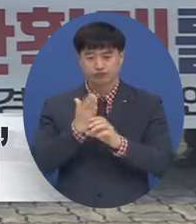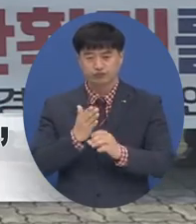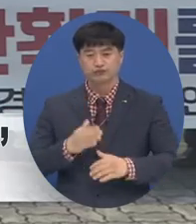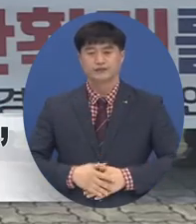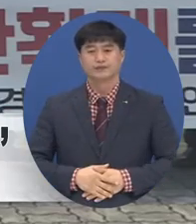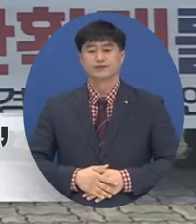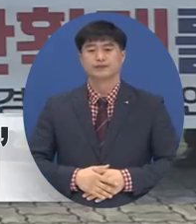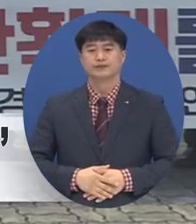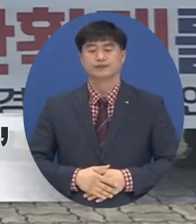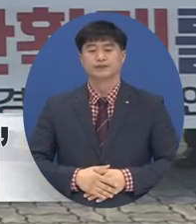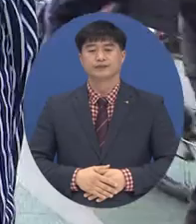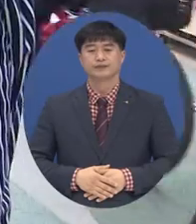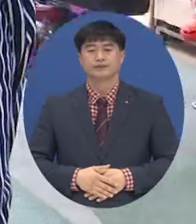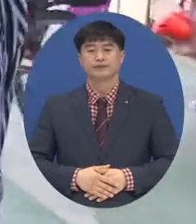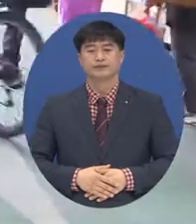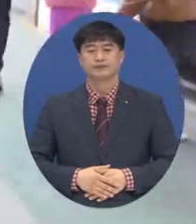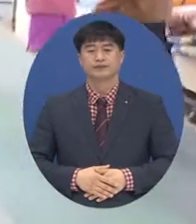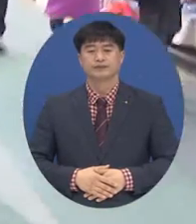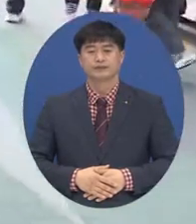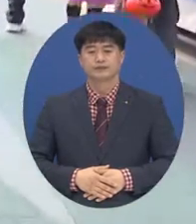최창순 기자입니다.